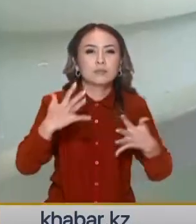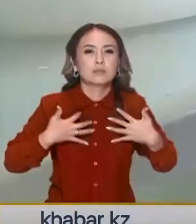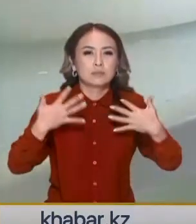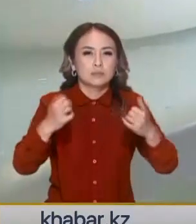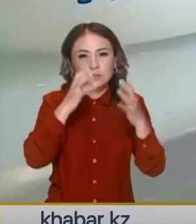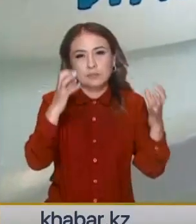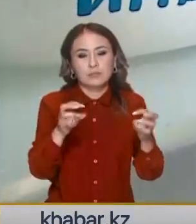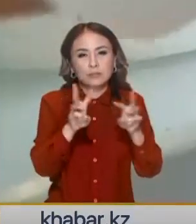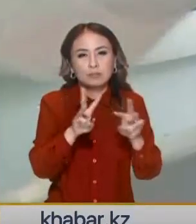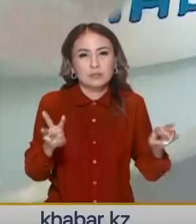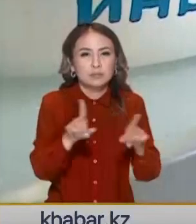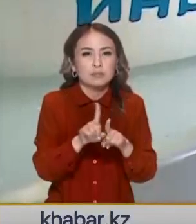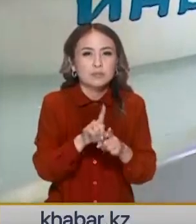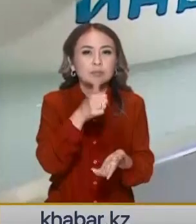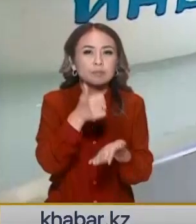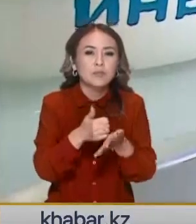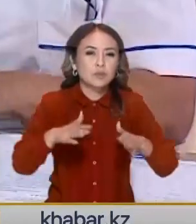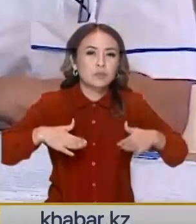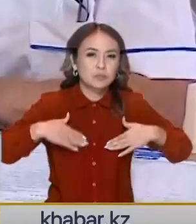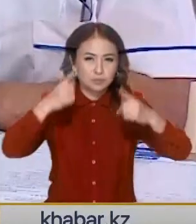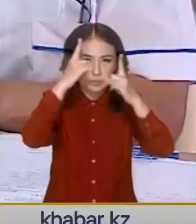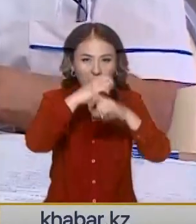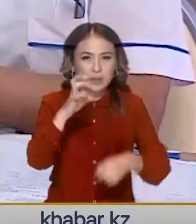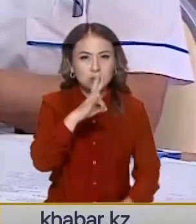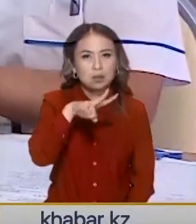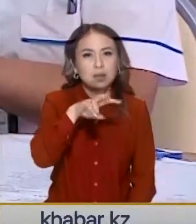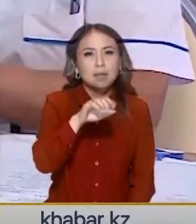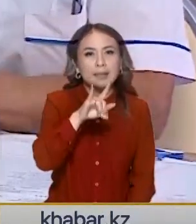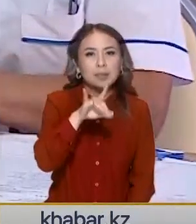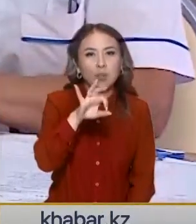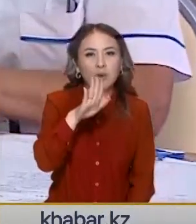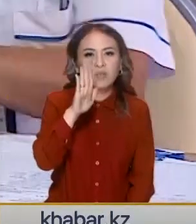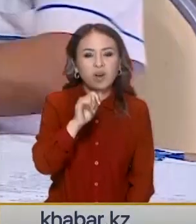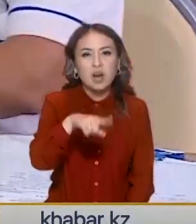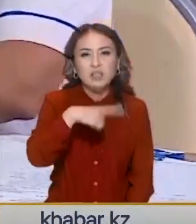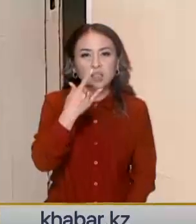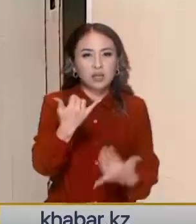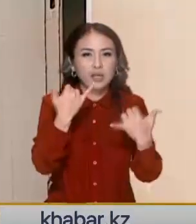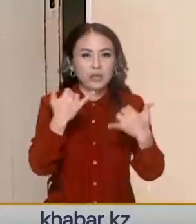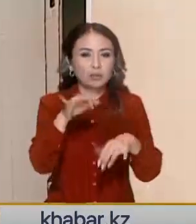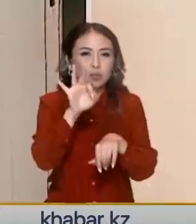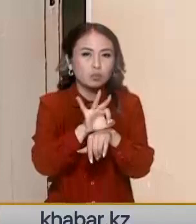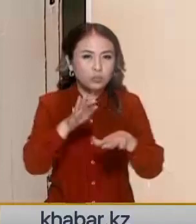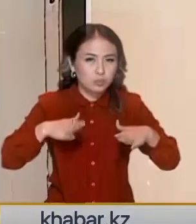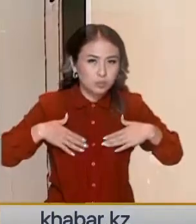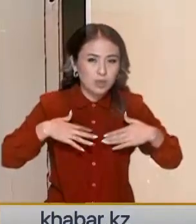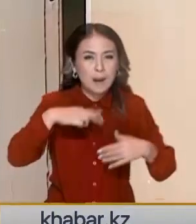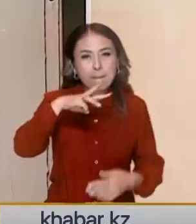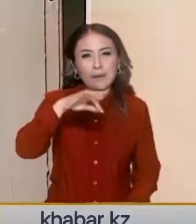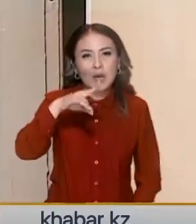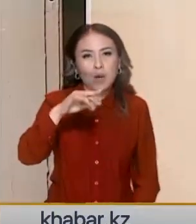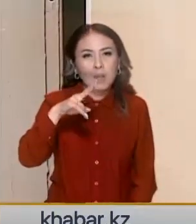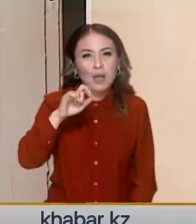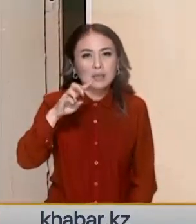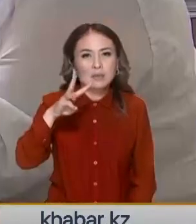денсаулық сақтау министрлігінің штаттан тыс бас пульмонологы мәлімдеді. Наталья Латыпованың айтуынша, қазір өкпе ауруының микоплазмалық пневмония